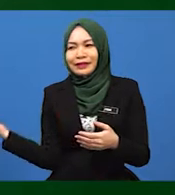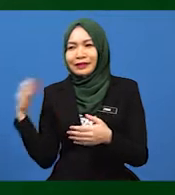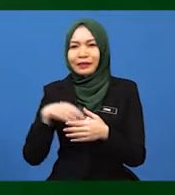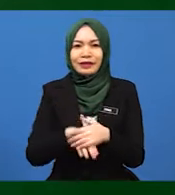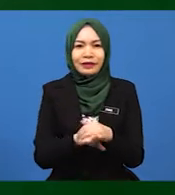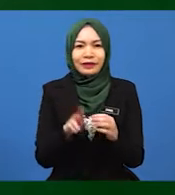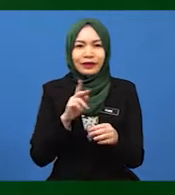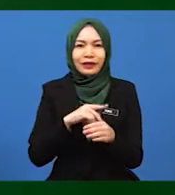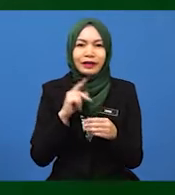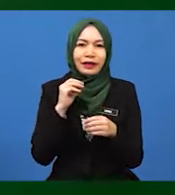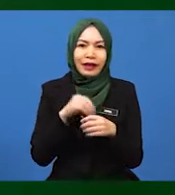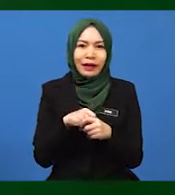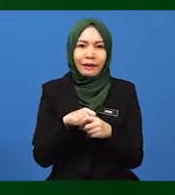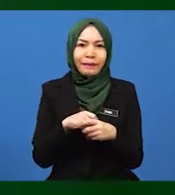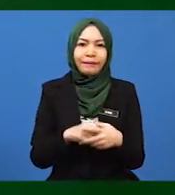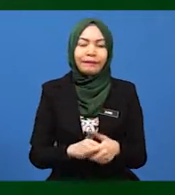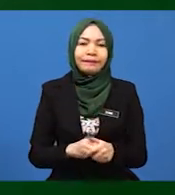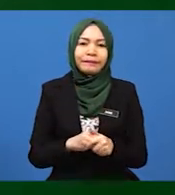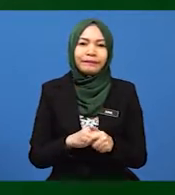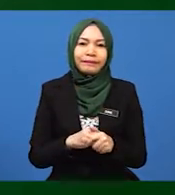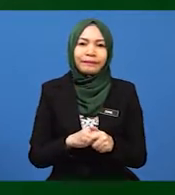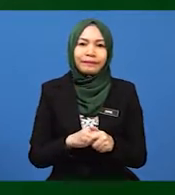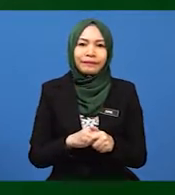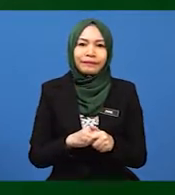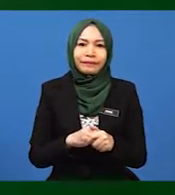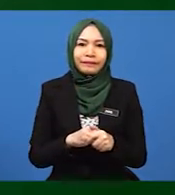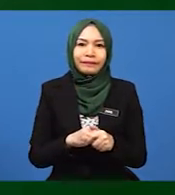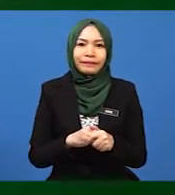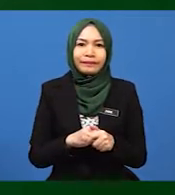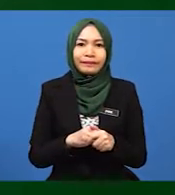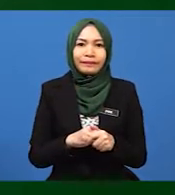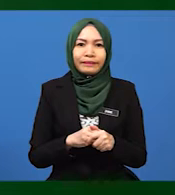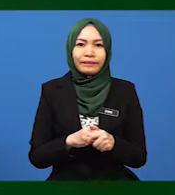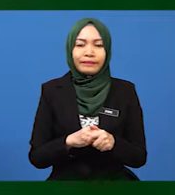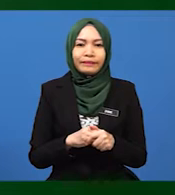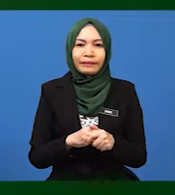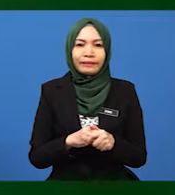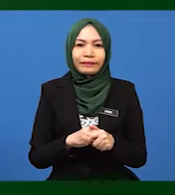dalam. Saya ulang. Sila masuk ke dalam.